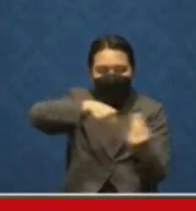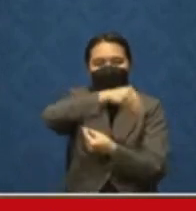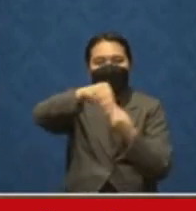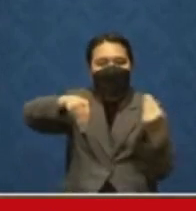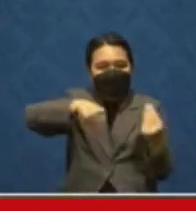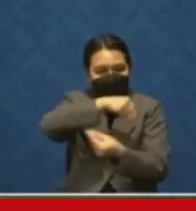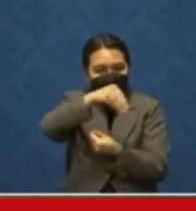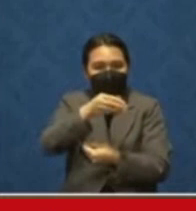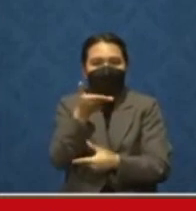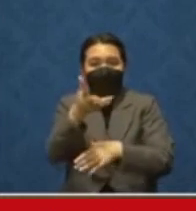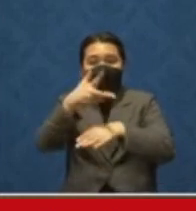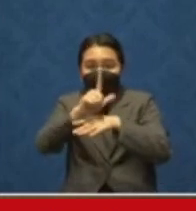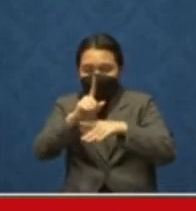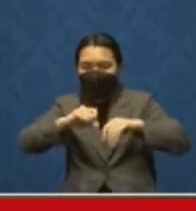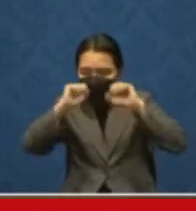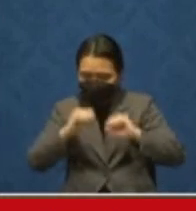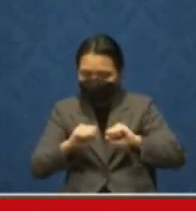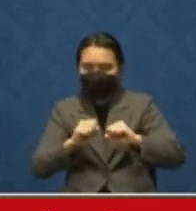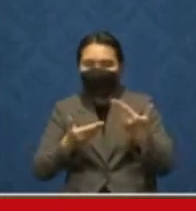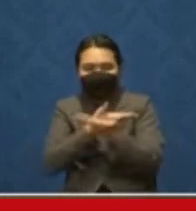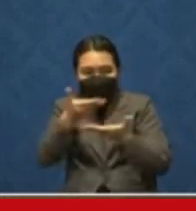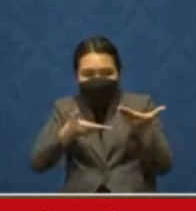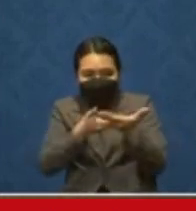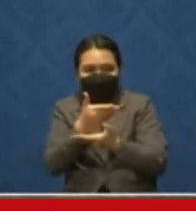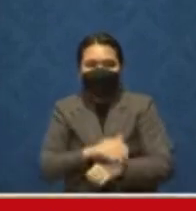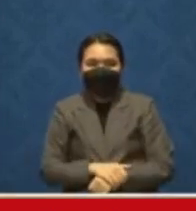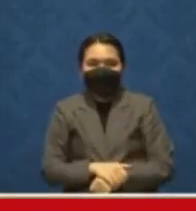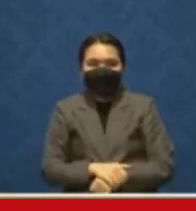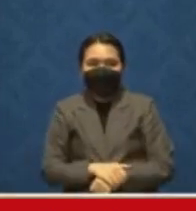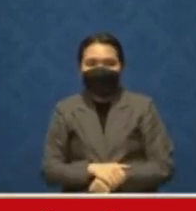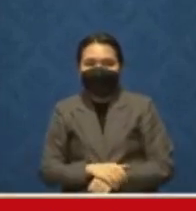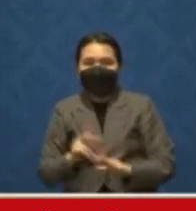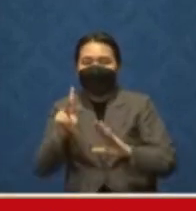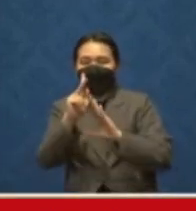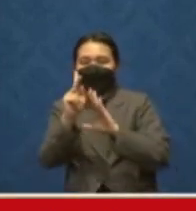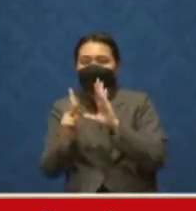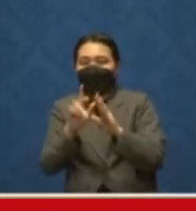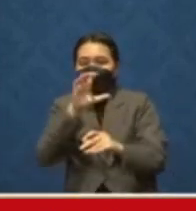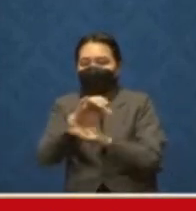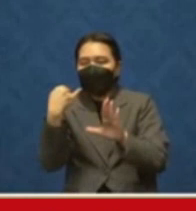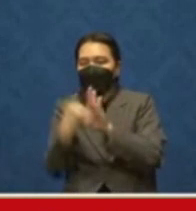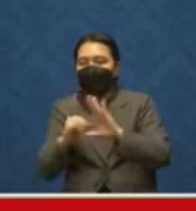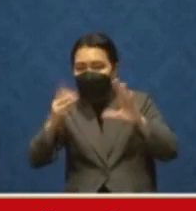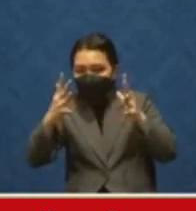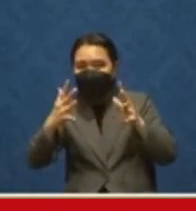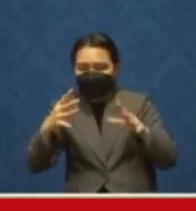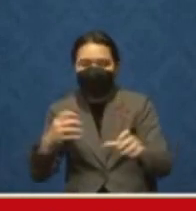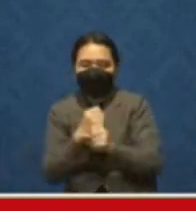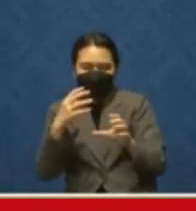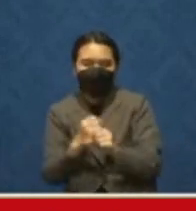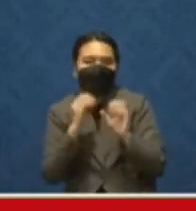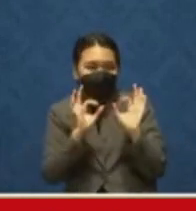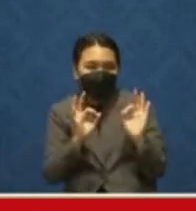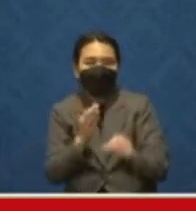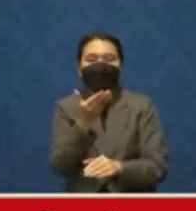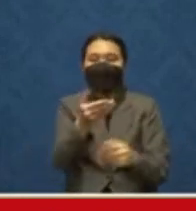ทำลายประชาธิปไตยเข้าใจนะครับครับเข้าใจครับแล้วก็เป็นการนำไฟฟ้าที่ซ่อมไปบุญมาครับๆไว้